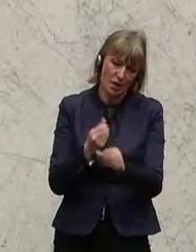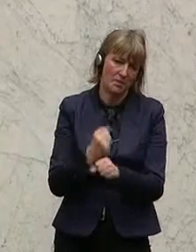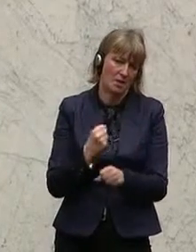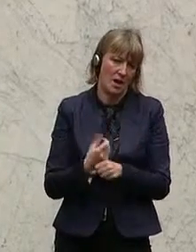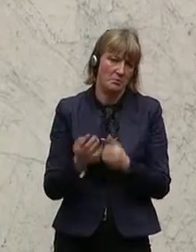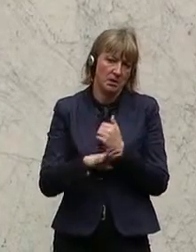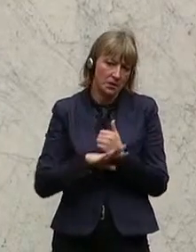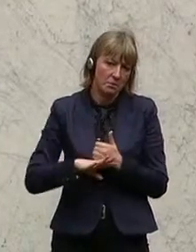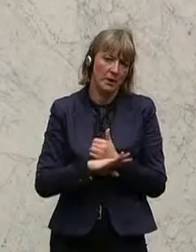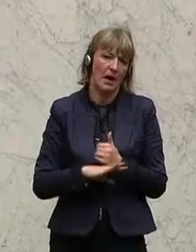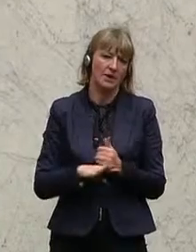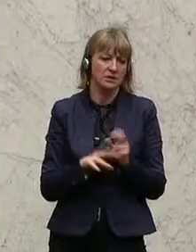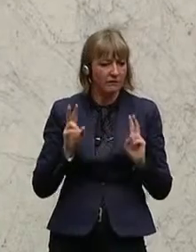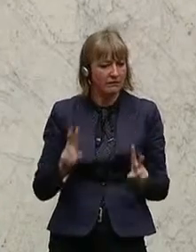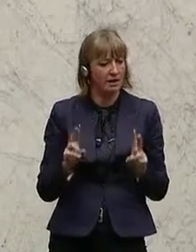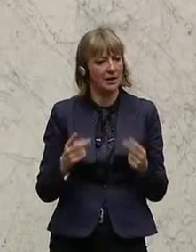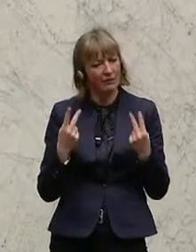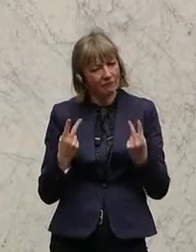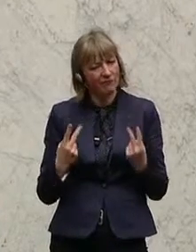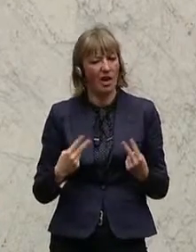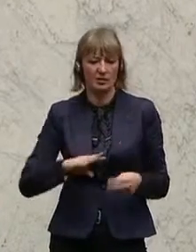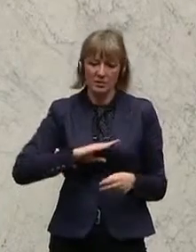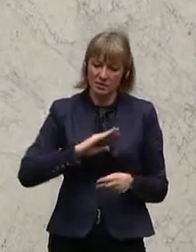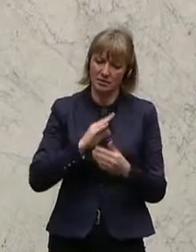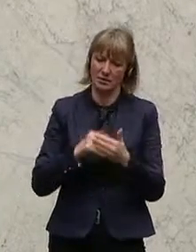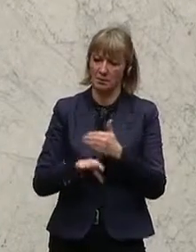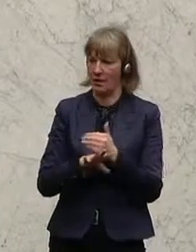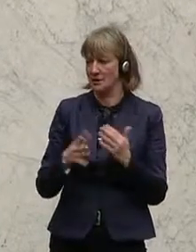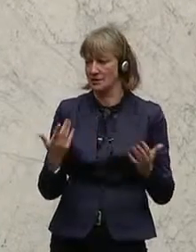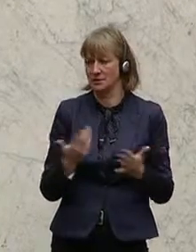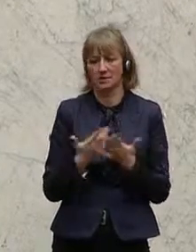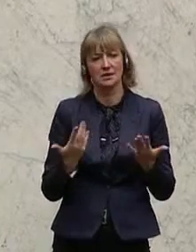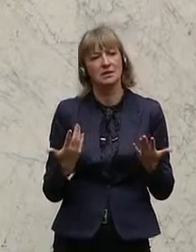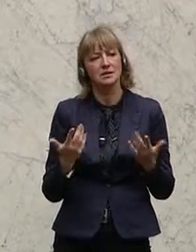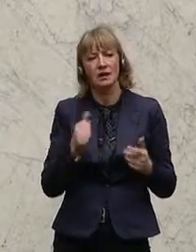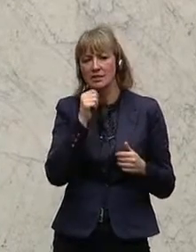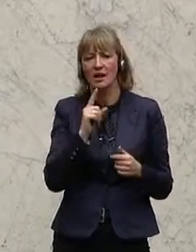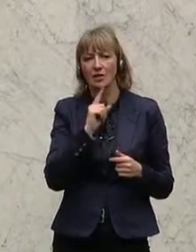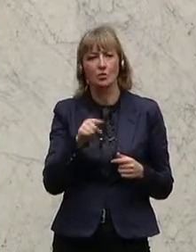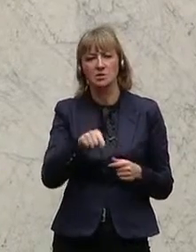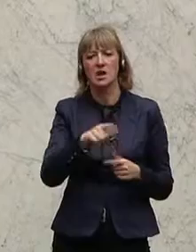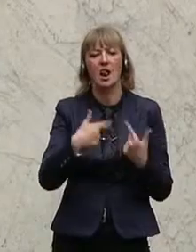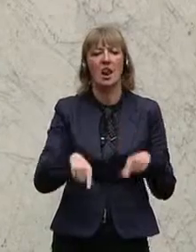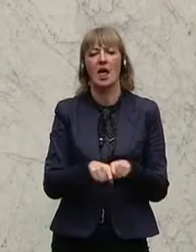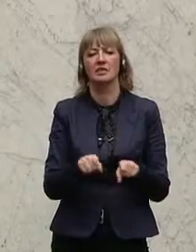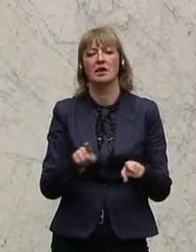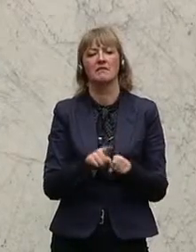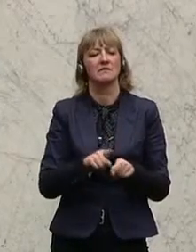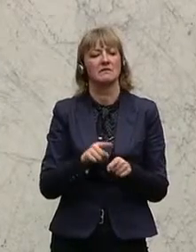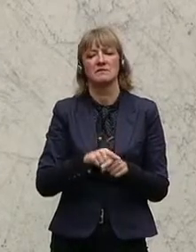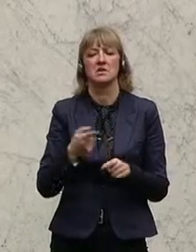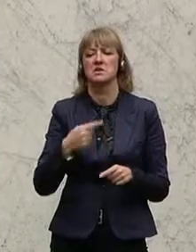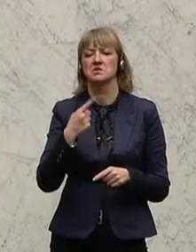Zusammenarbeit, auf der Basis wirklich von Werten hier zu agieren und nicht immer nur diese Länder zu